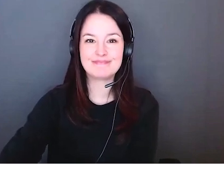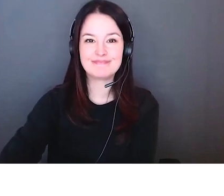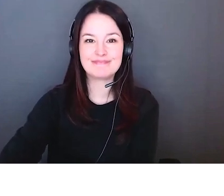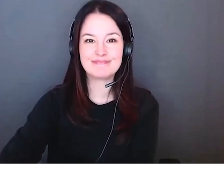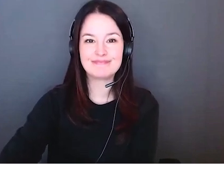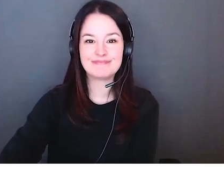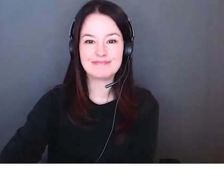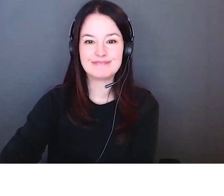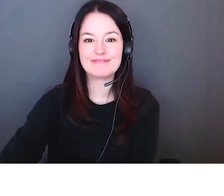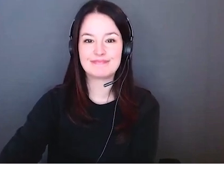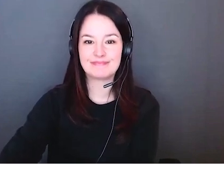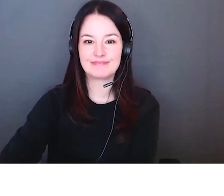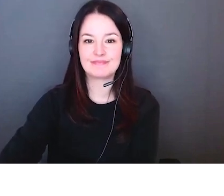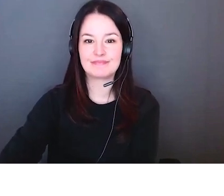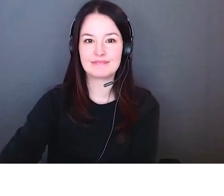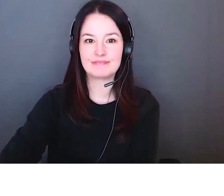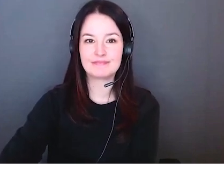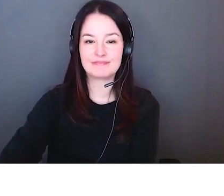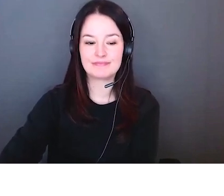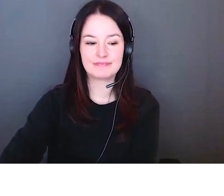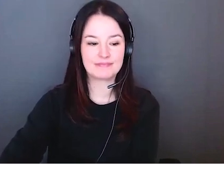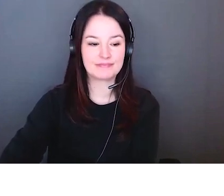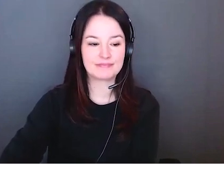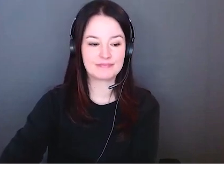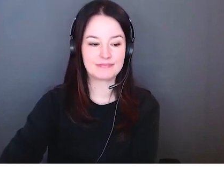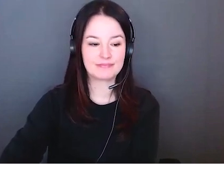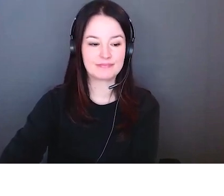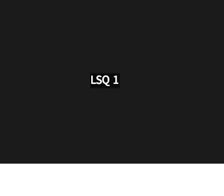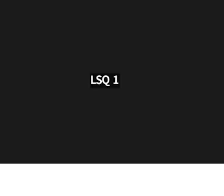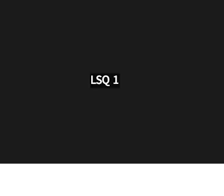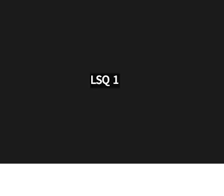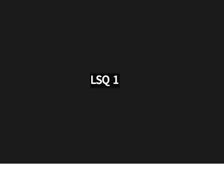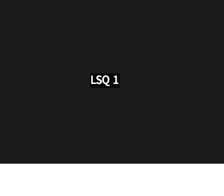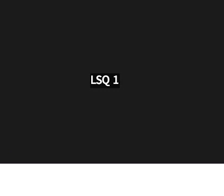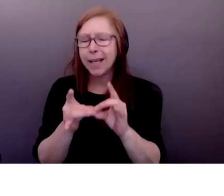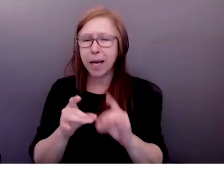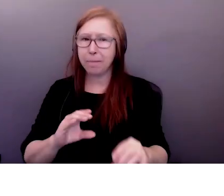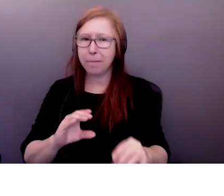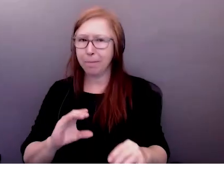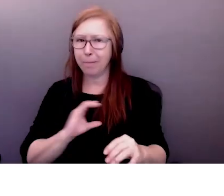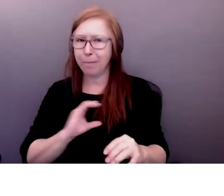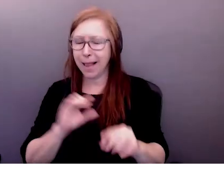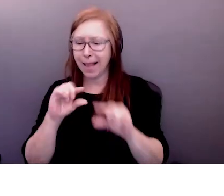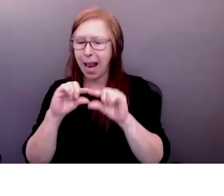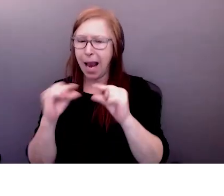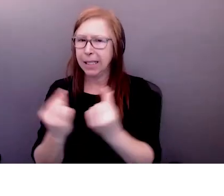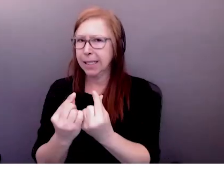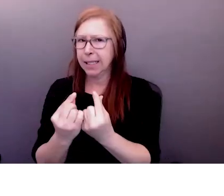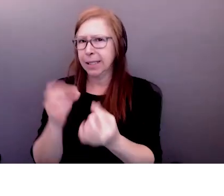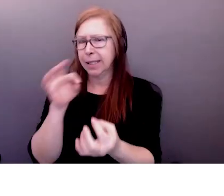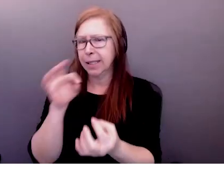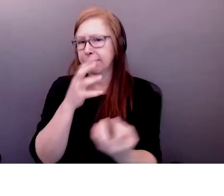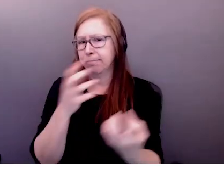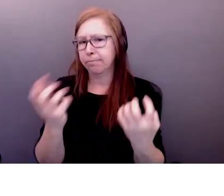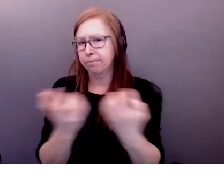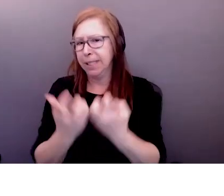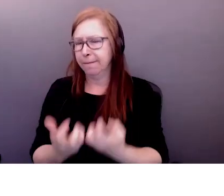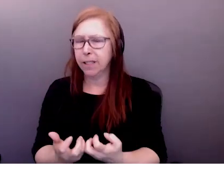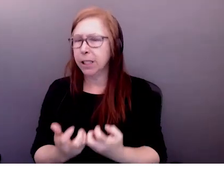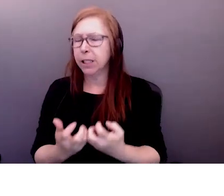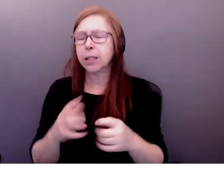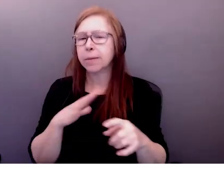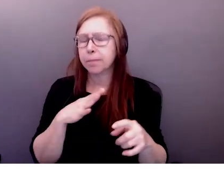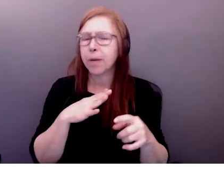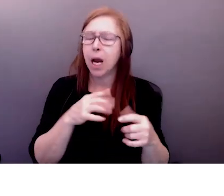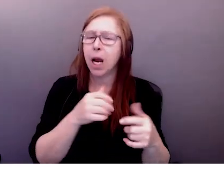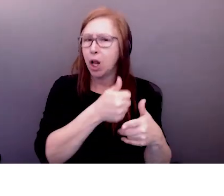on peut perdre de vue cette analyse de pouvoir cohérente qui comprend les trois parties de cette médaille n'est-ce pas c'est